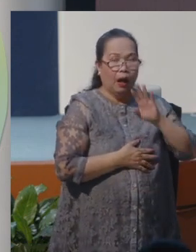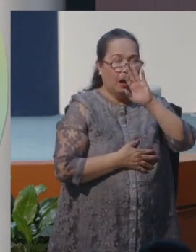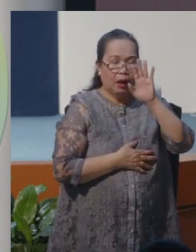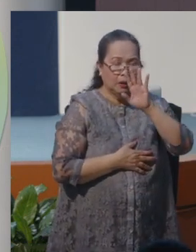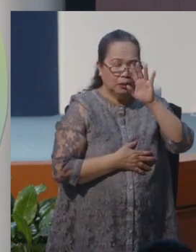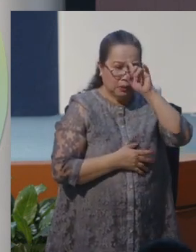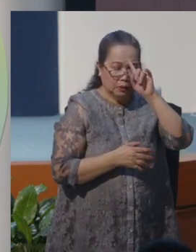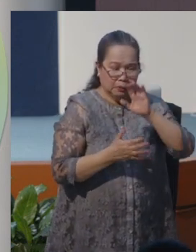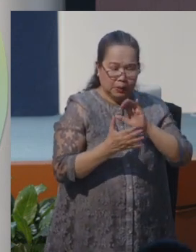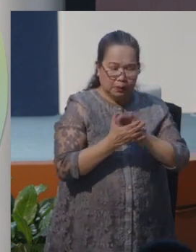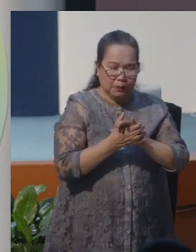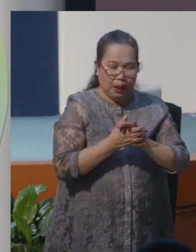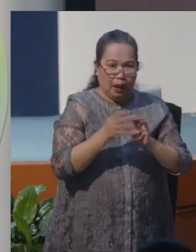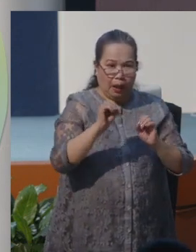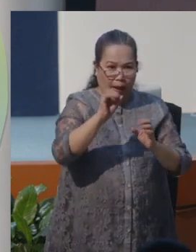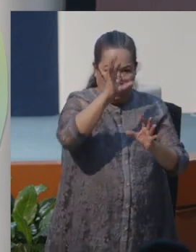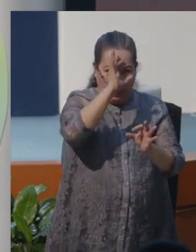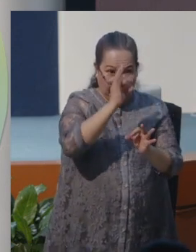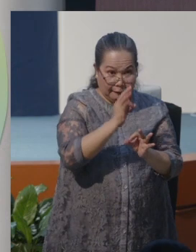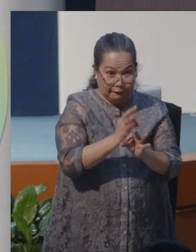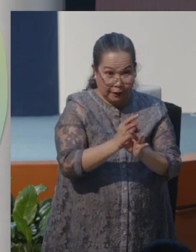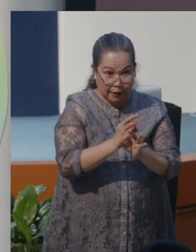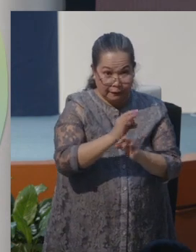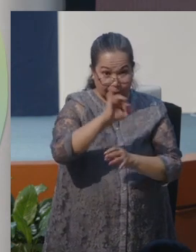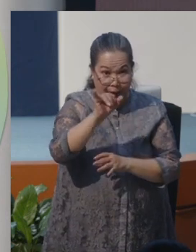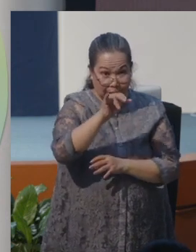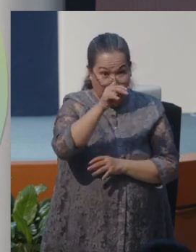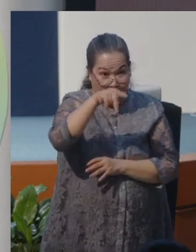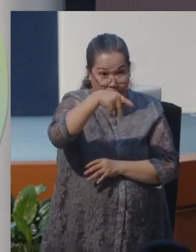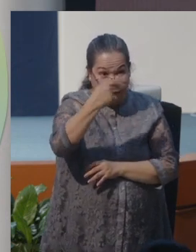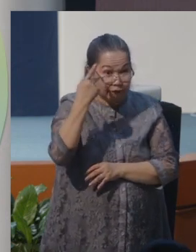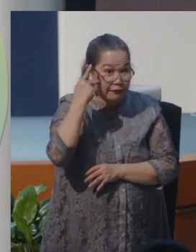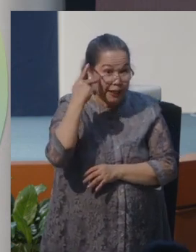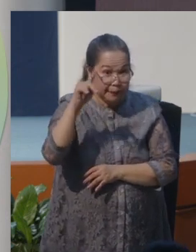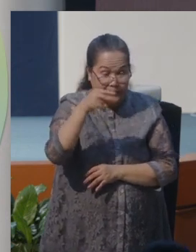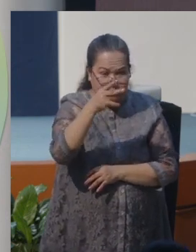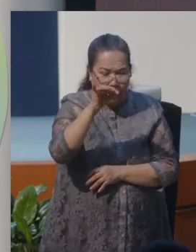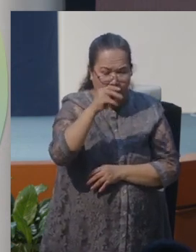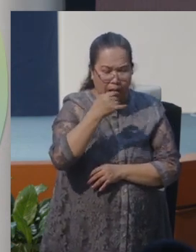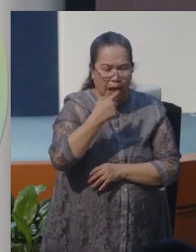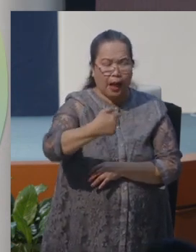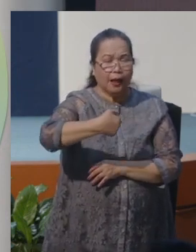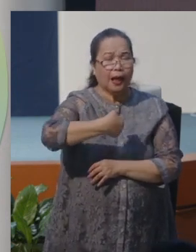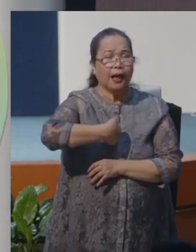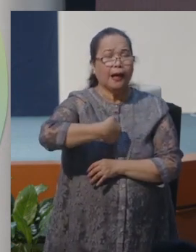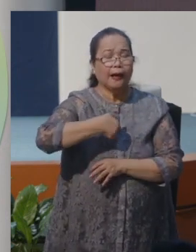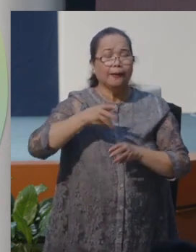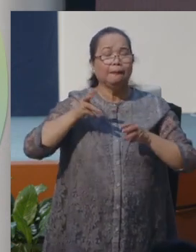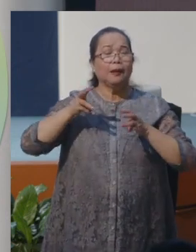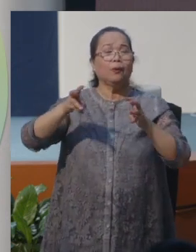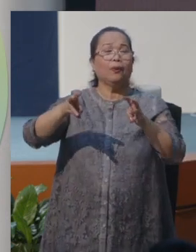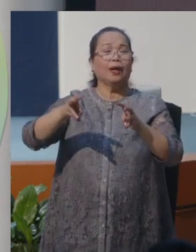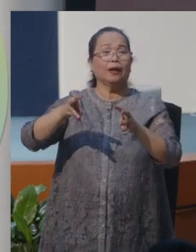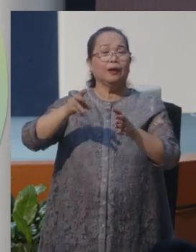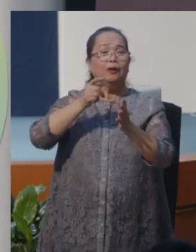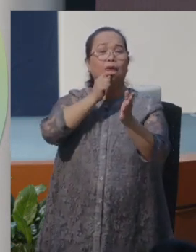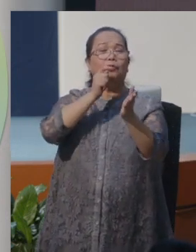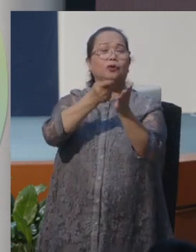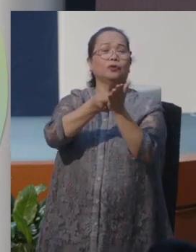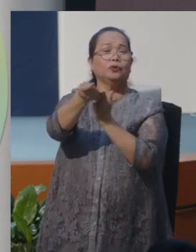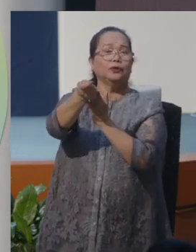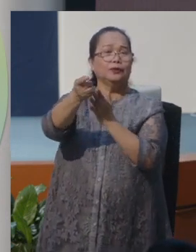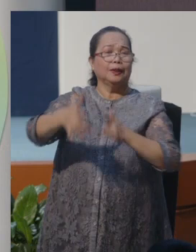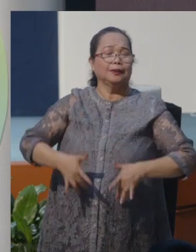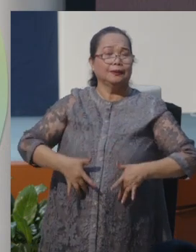naman dun sa sinabi niya sa John 14. Pagkatapos sabihin ni Jesus na, I am the way, the truth, and the life, no, sinabi niya sa